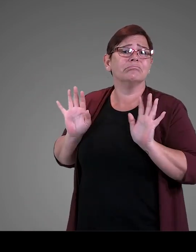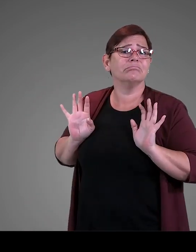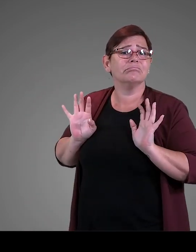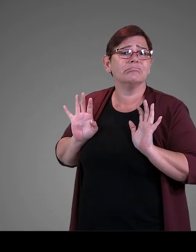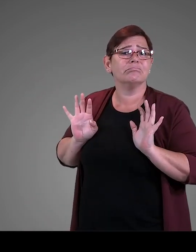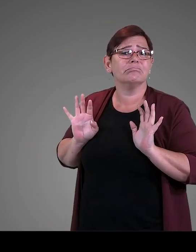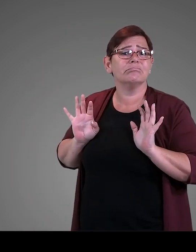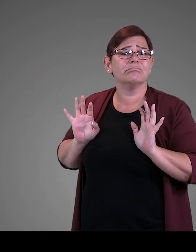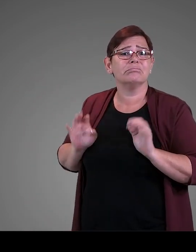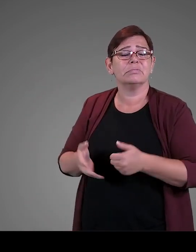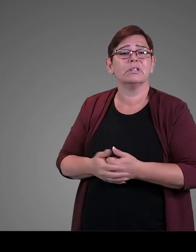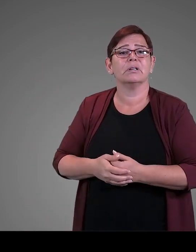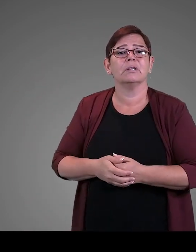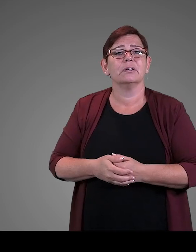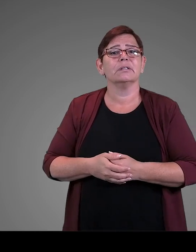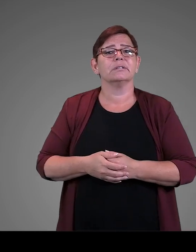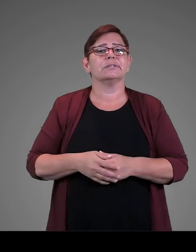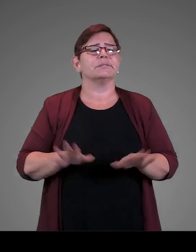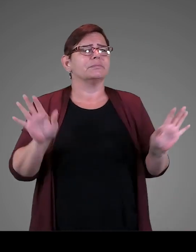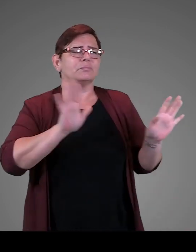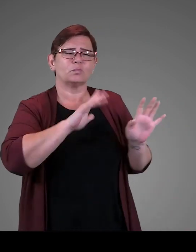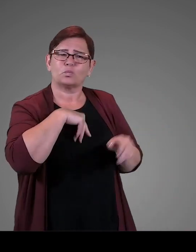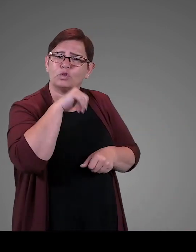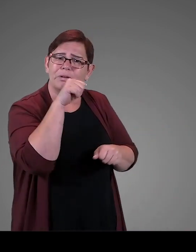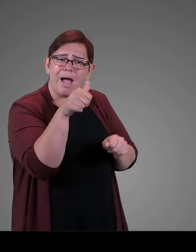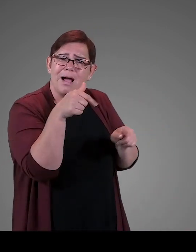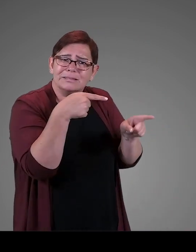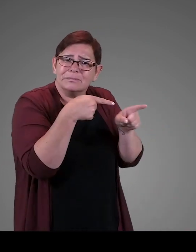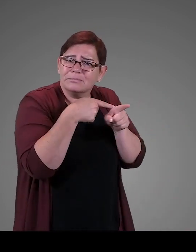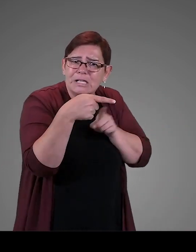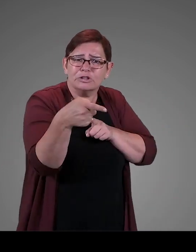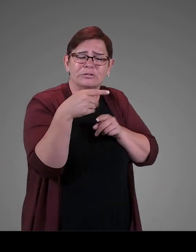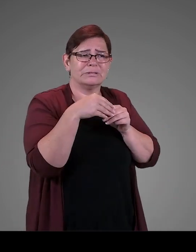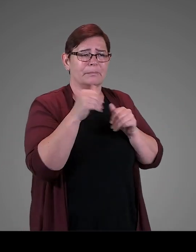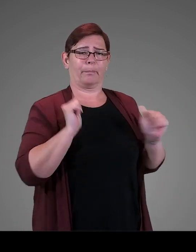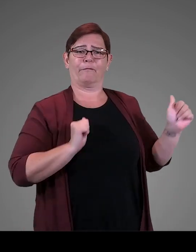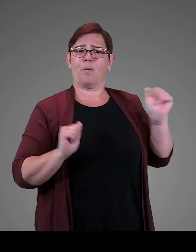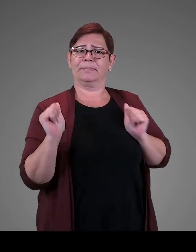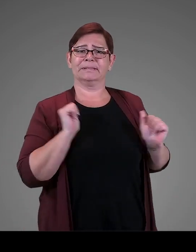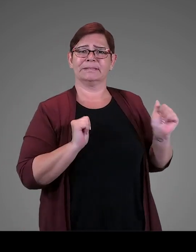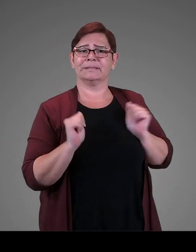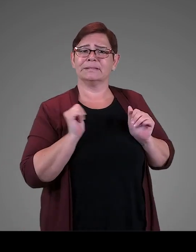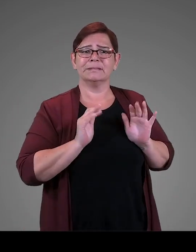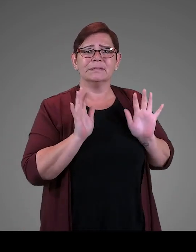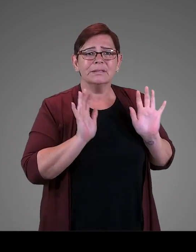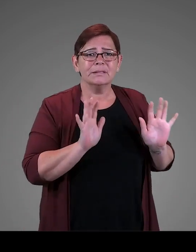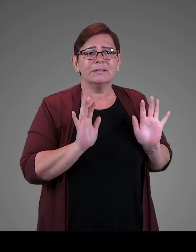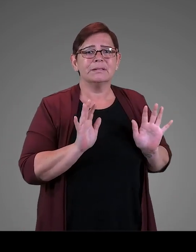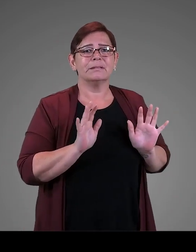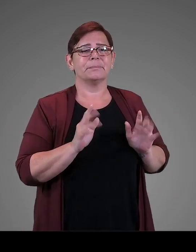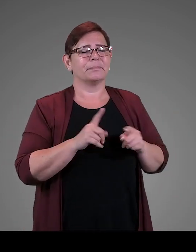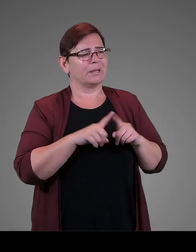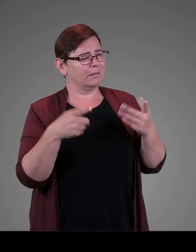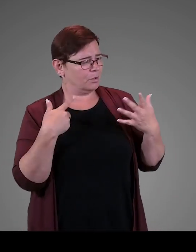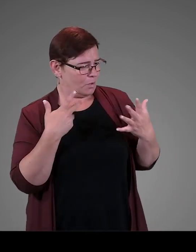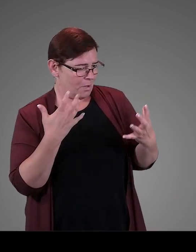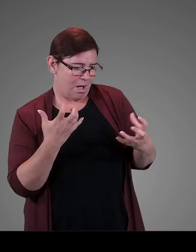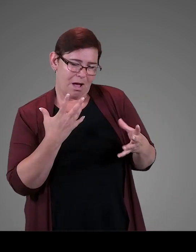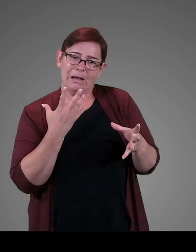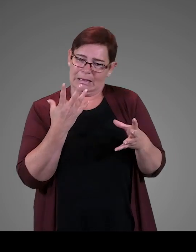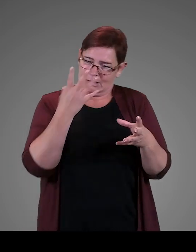Mais tu vois ce que je veux dire. C'est que nous, on parlait de croissance dans notre cas,